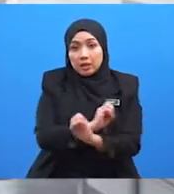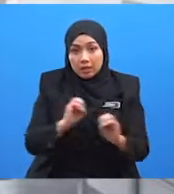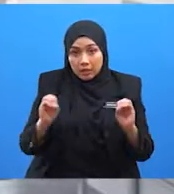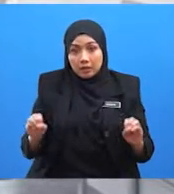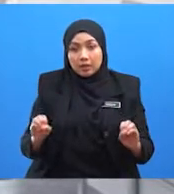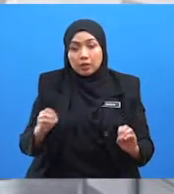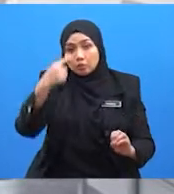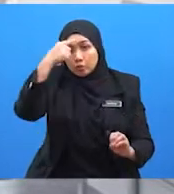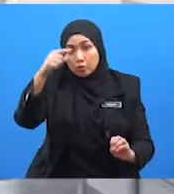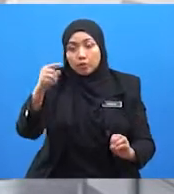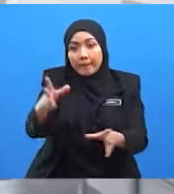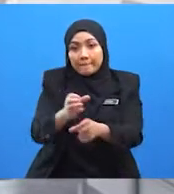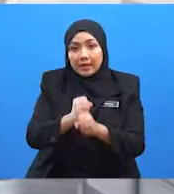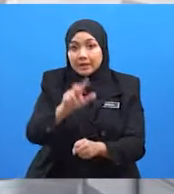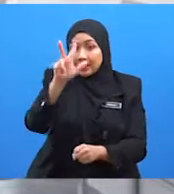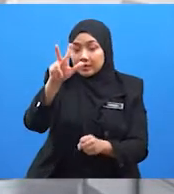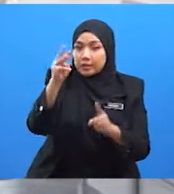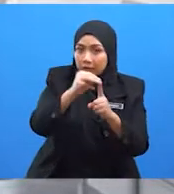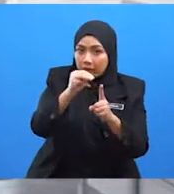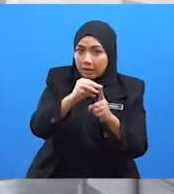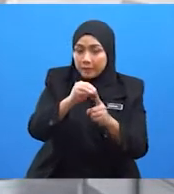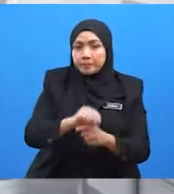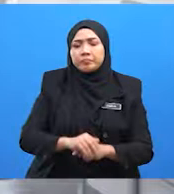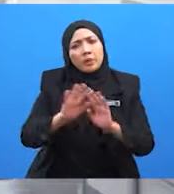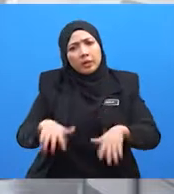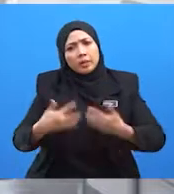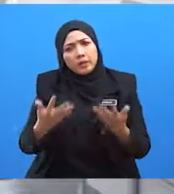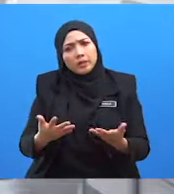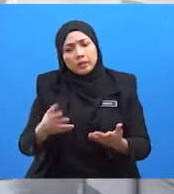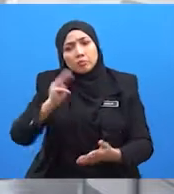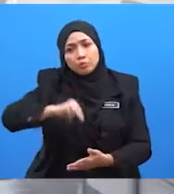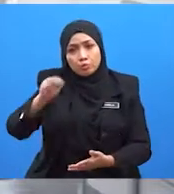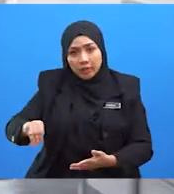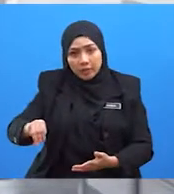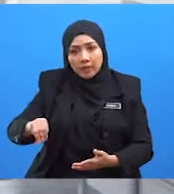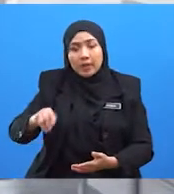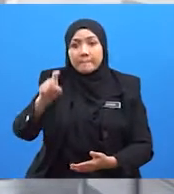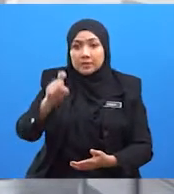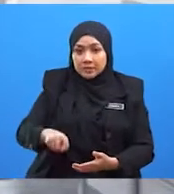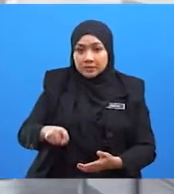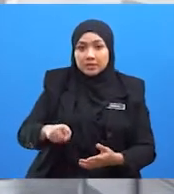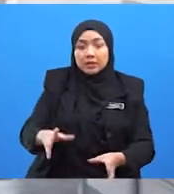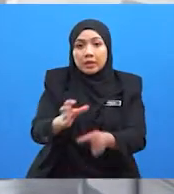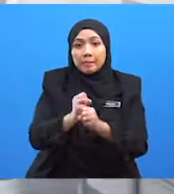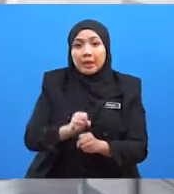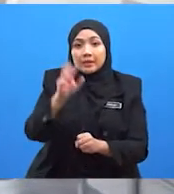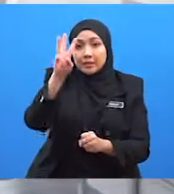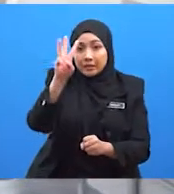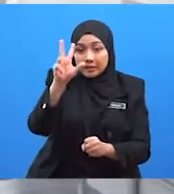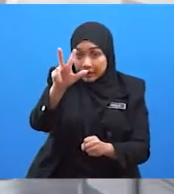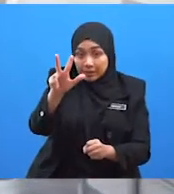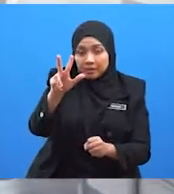3 markah. Jadi, bagaimanakah murid perlu mendapatkan lagi 3